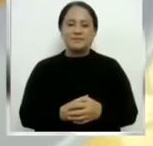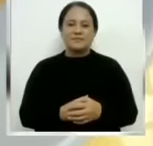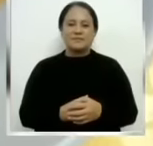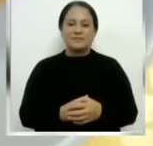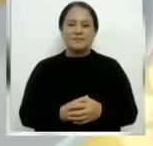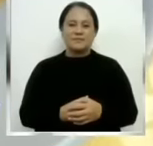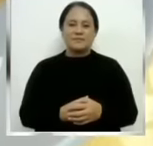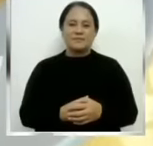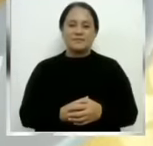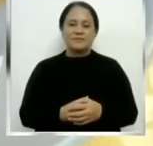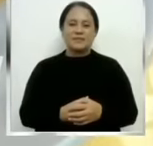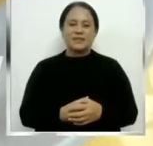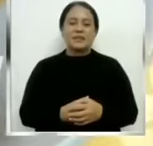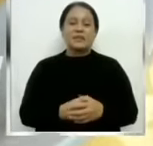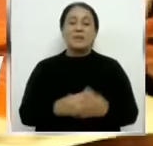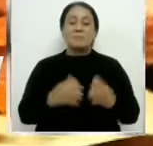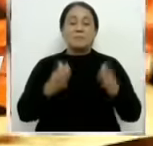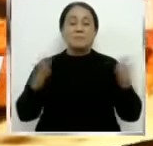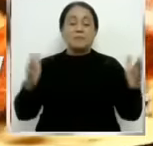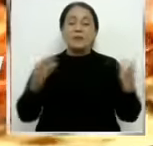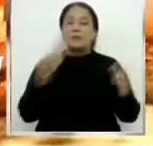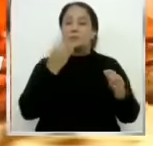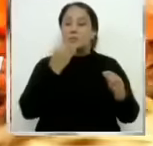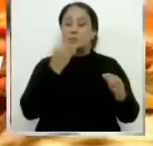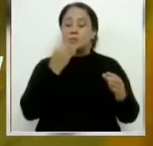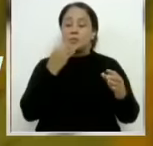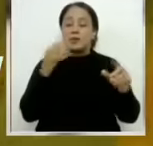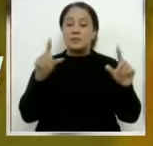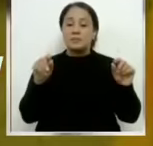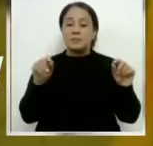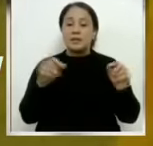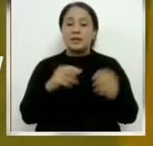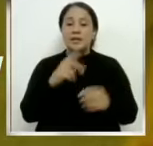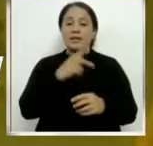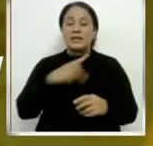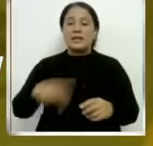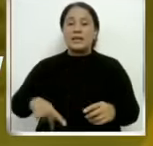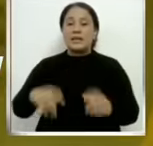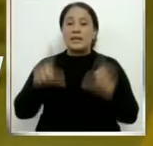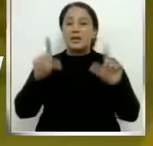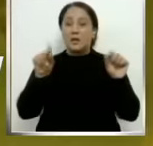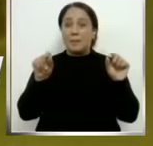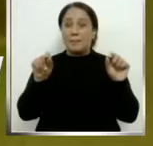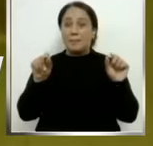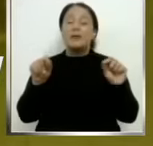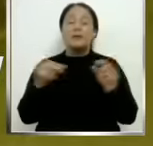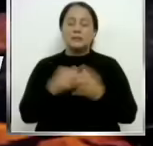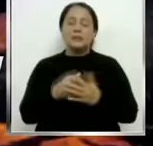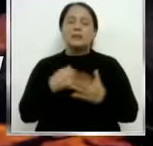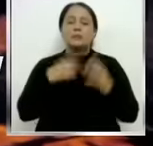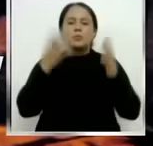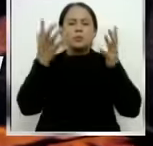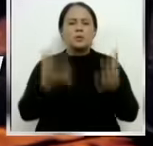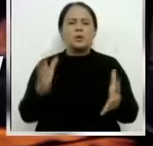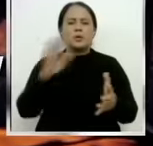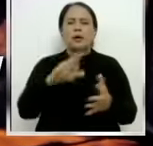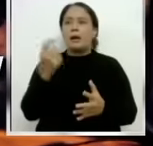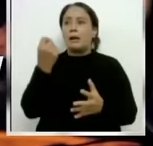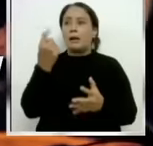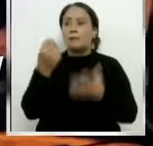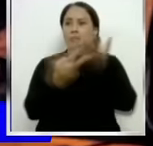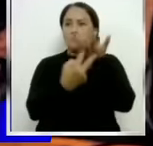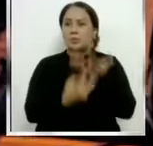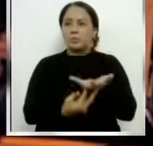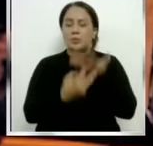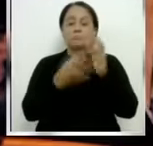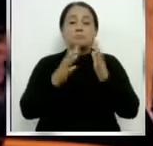Isa sa pinakamalaking edible o nakakaing alimango ay ang mga king crab. Ang mga king crab ay maaaring bumigat ng mahigit 11 kilos. Ang pinakamalaking species ng